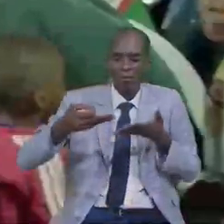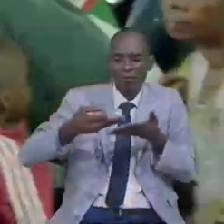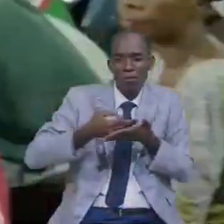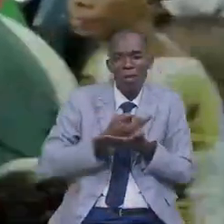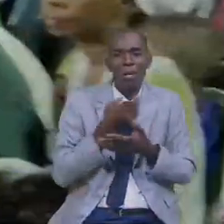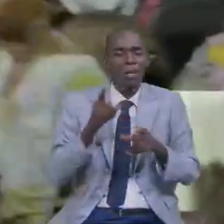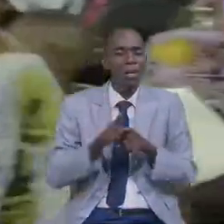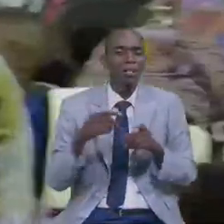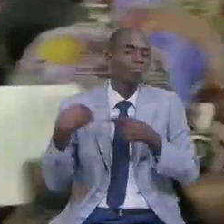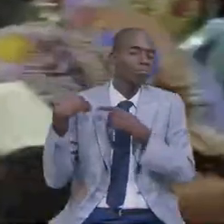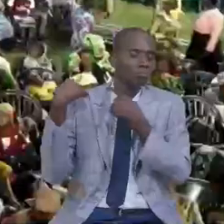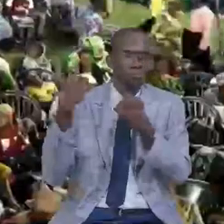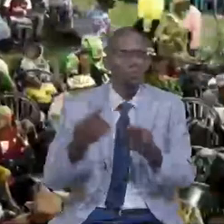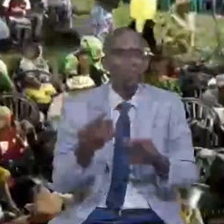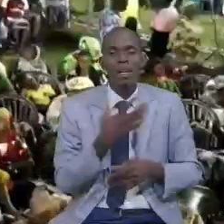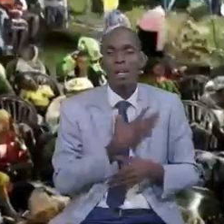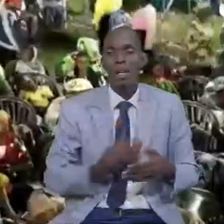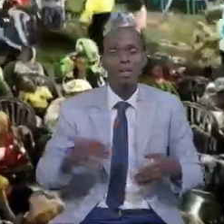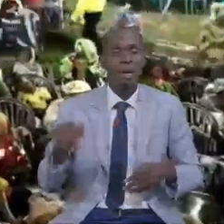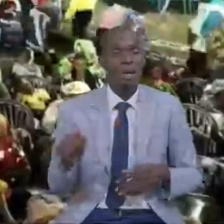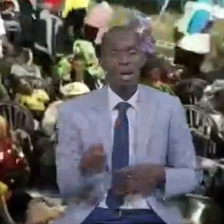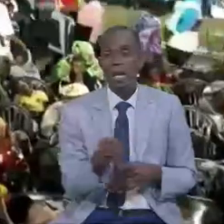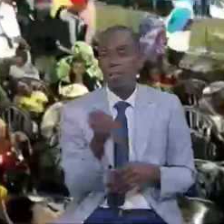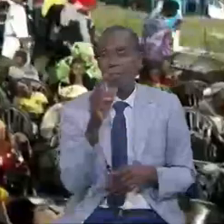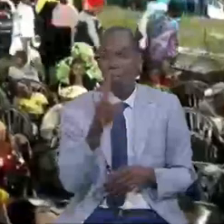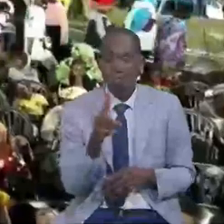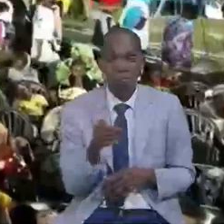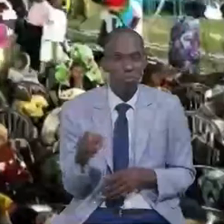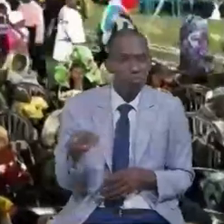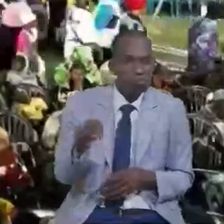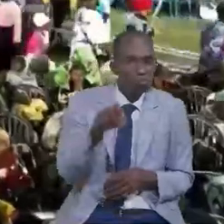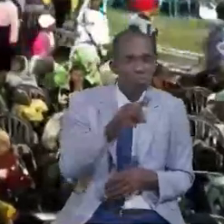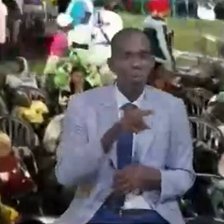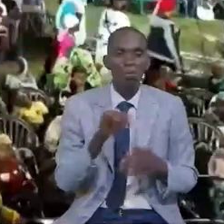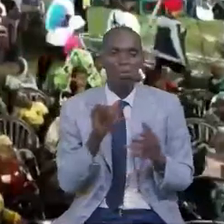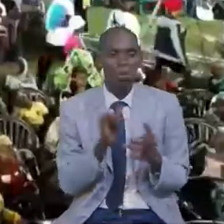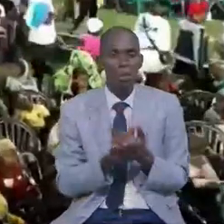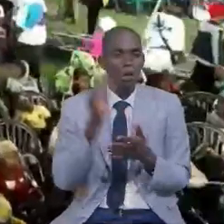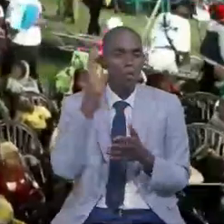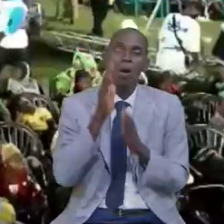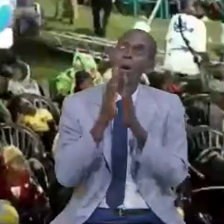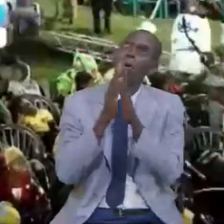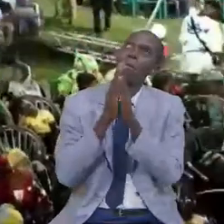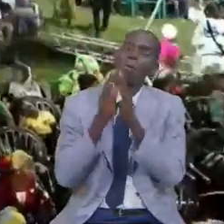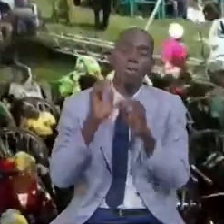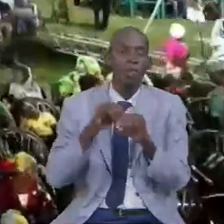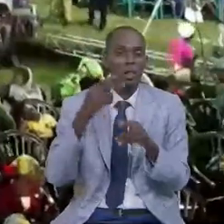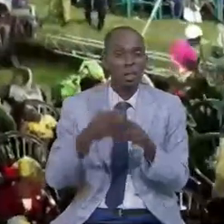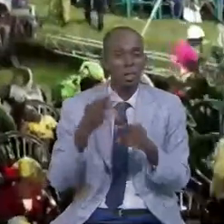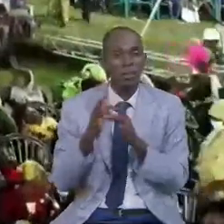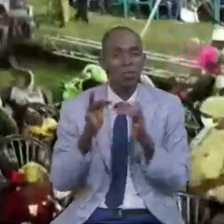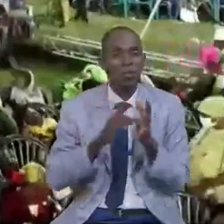toujours été. Et quiconque invoquera le nom de Jésus sera sauvé,